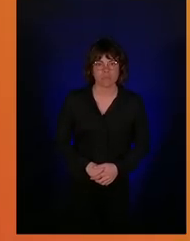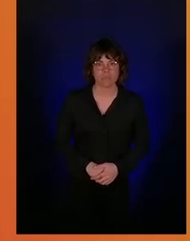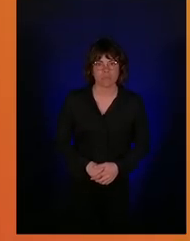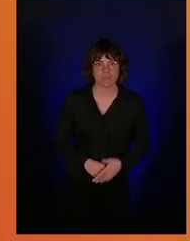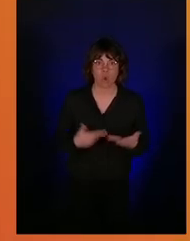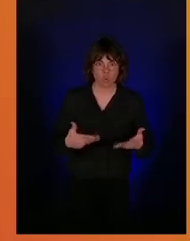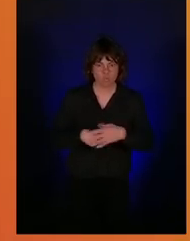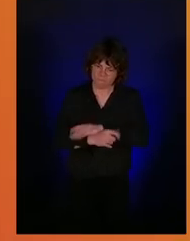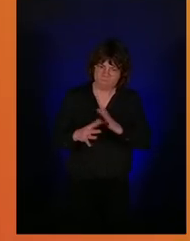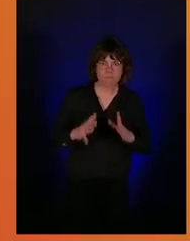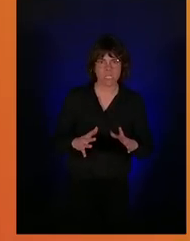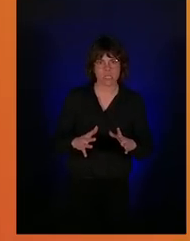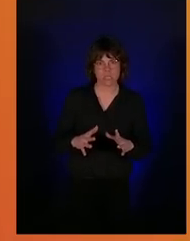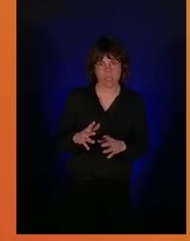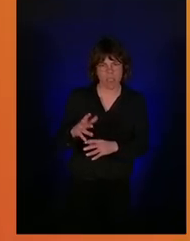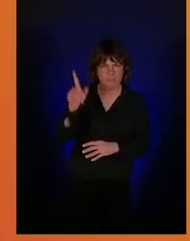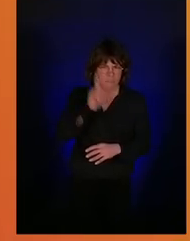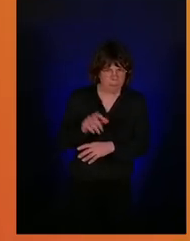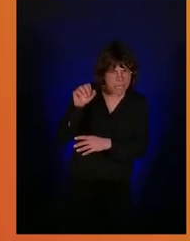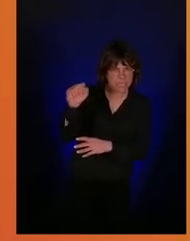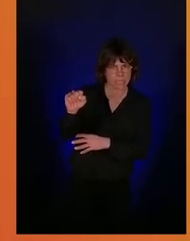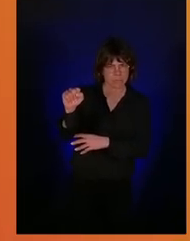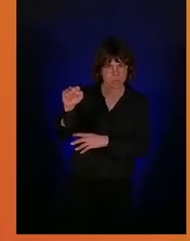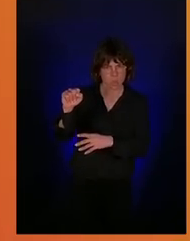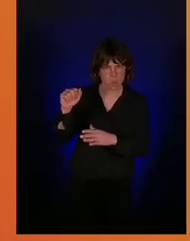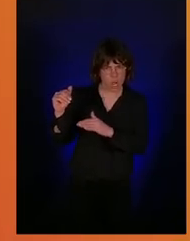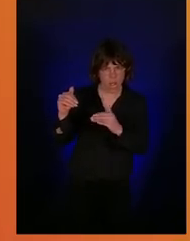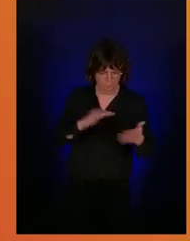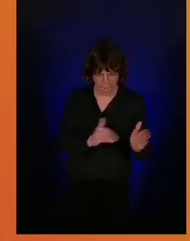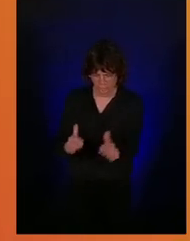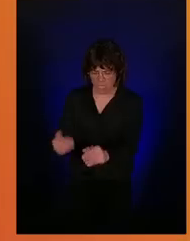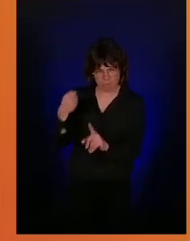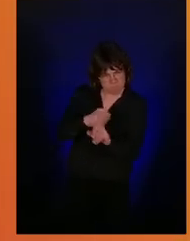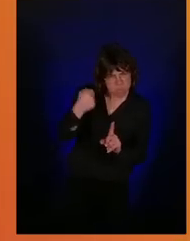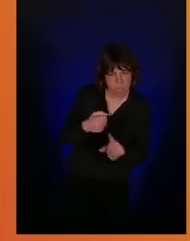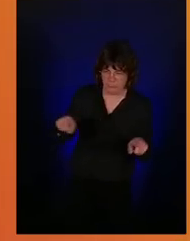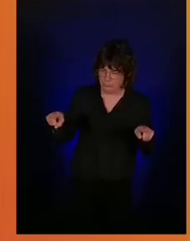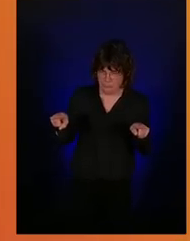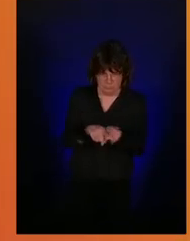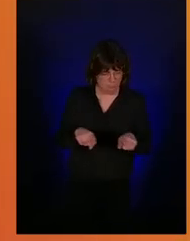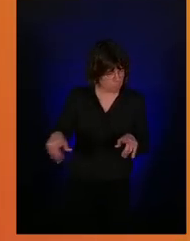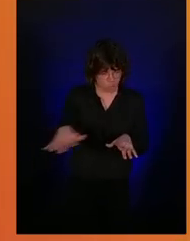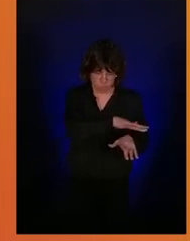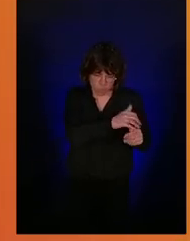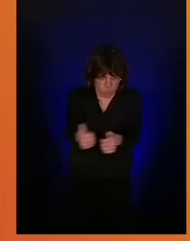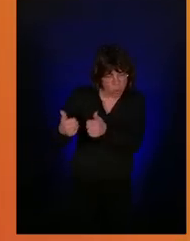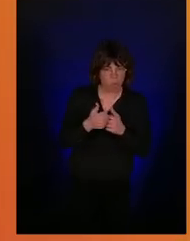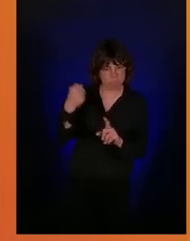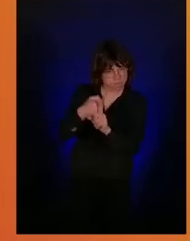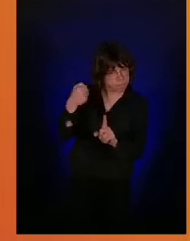Résolument engagés, féministes et lutte des classes, un même combat.